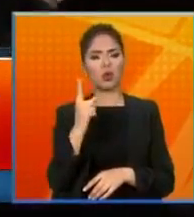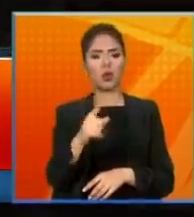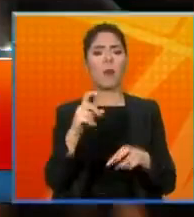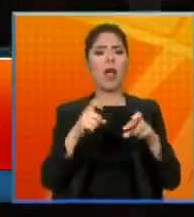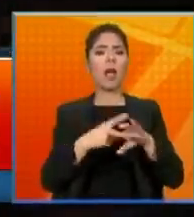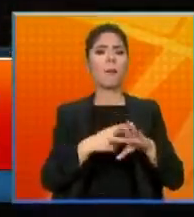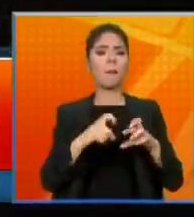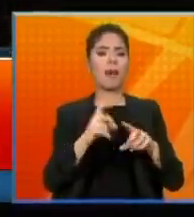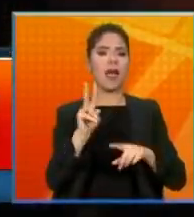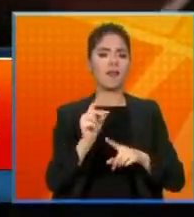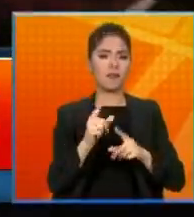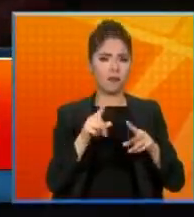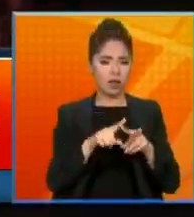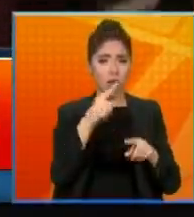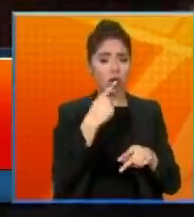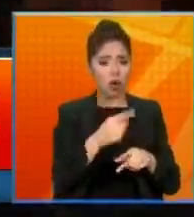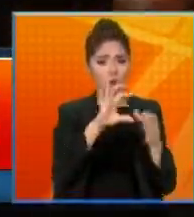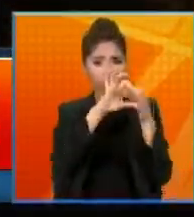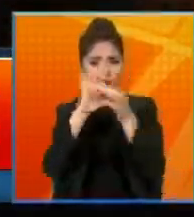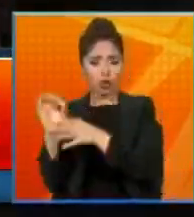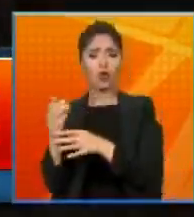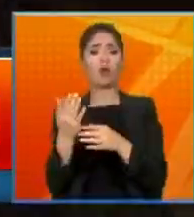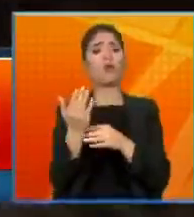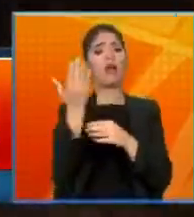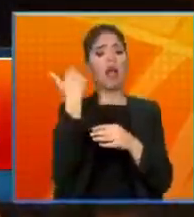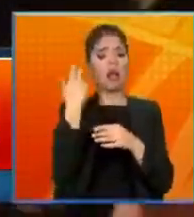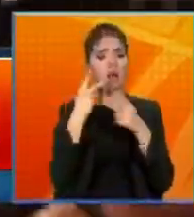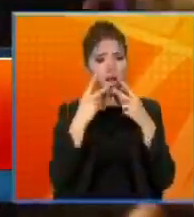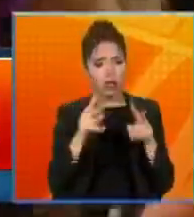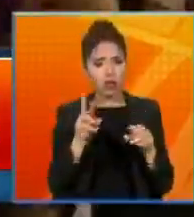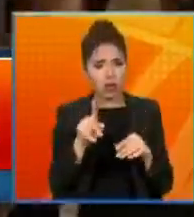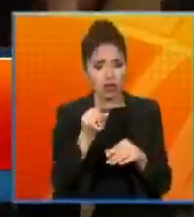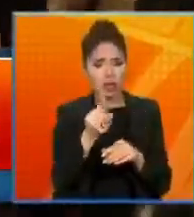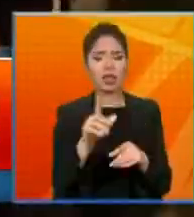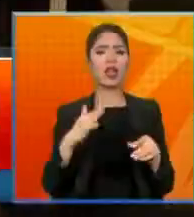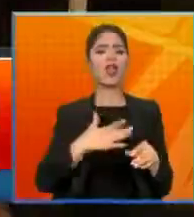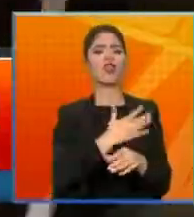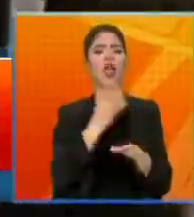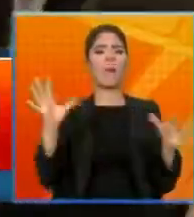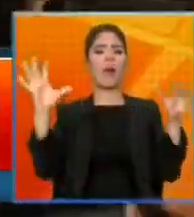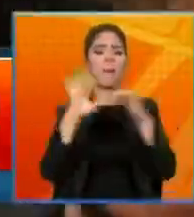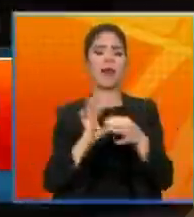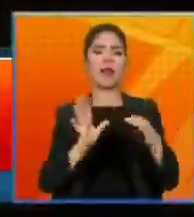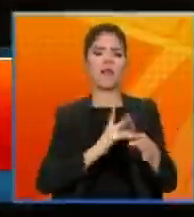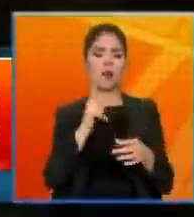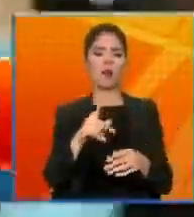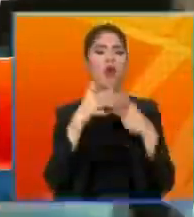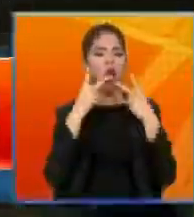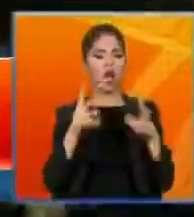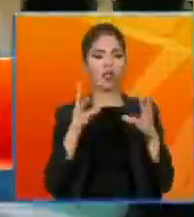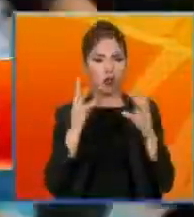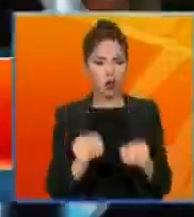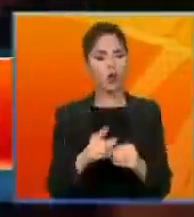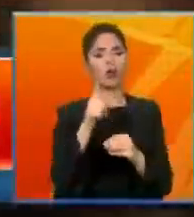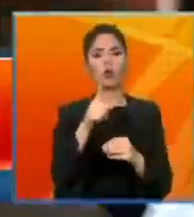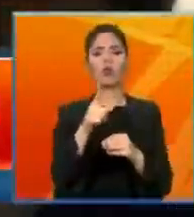Pervin Buldan'ın kurduğu bu cümle daha önce defalarca yaptığı gibi CHP ittifakını gözler önüne sermişti. Bu sözlere destek